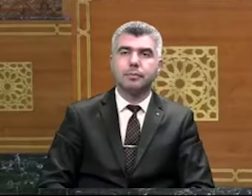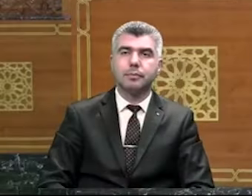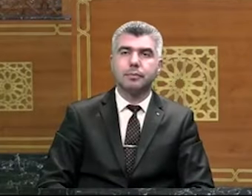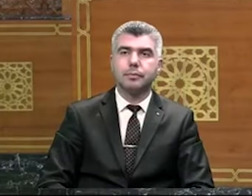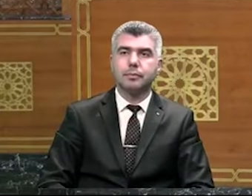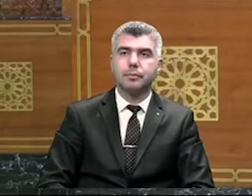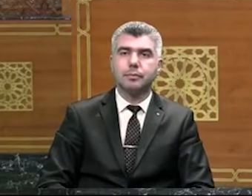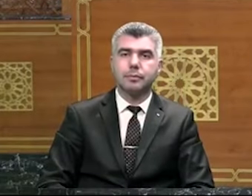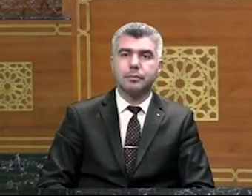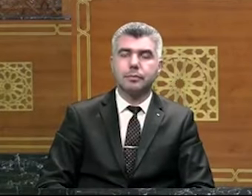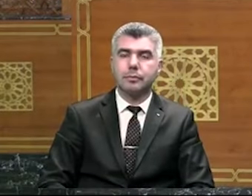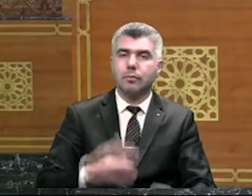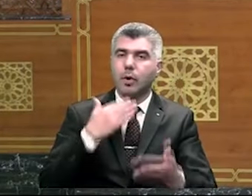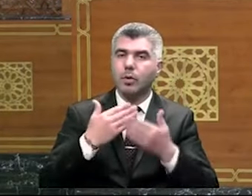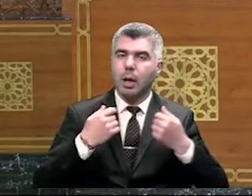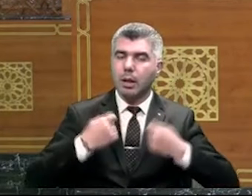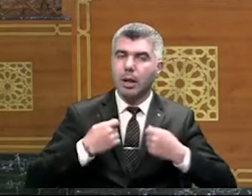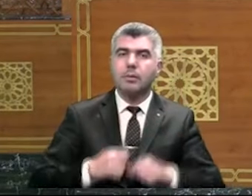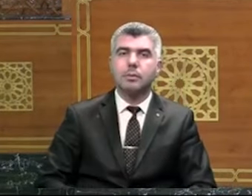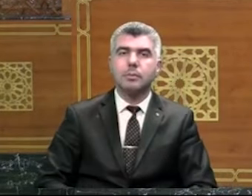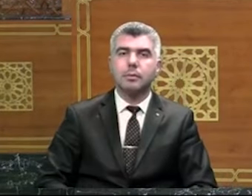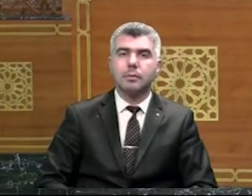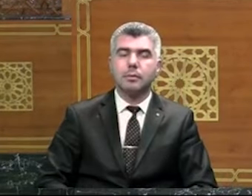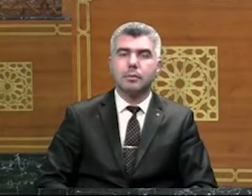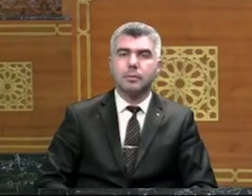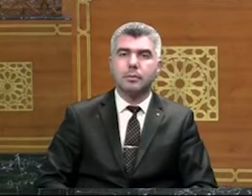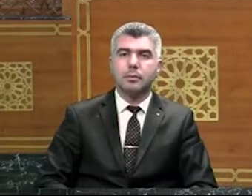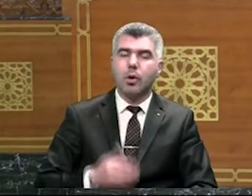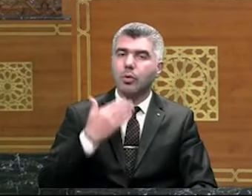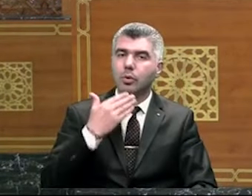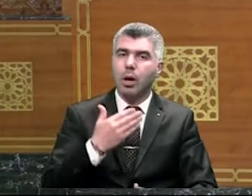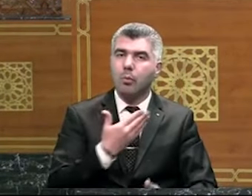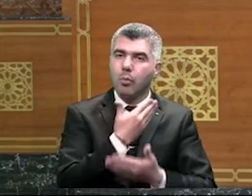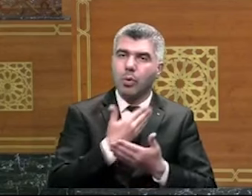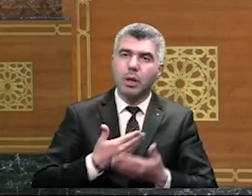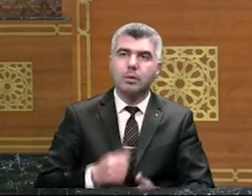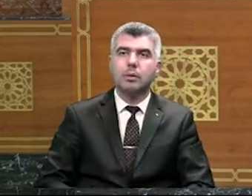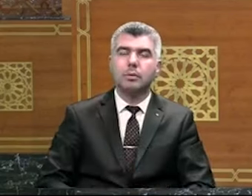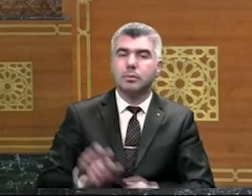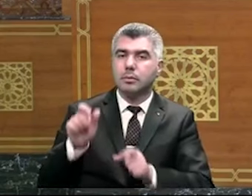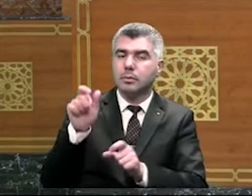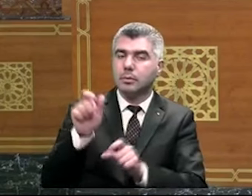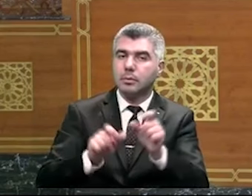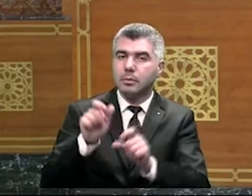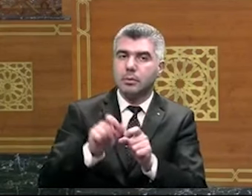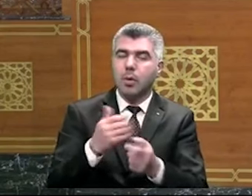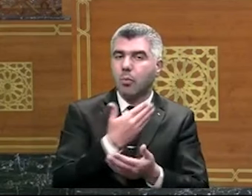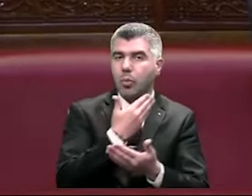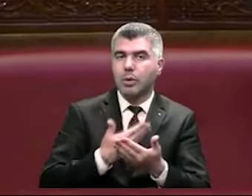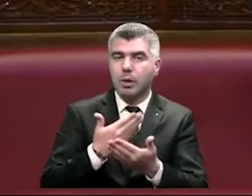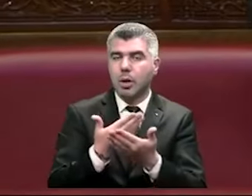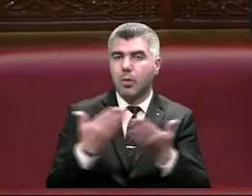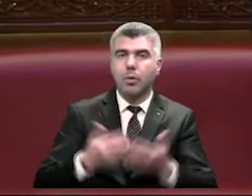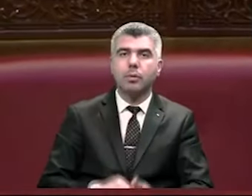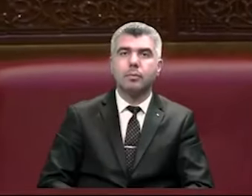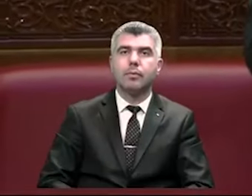على السؤال شكرا سيد الرئيس شكرا السيده المستشاره المحترمه السيدات والساده المستشارين